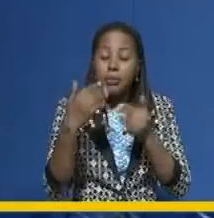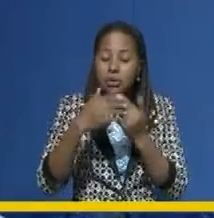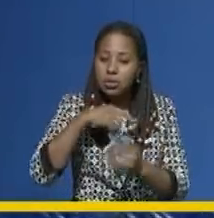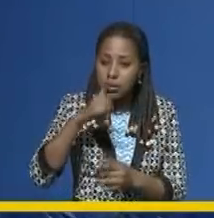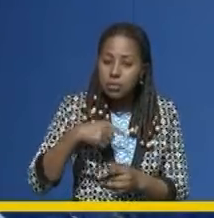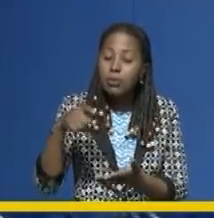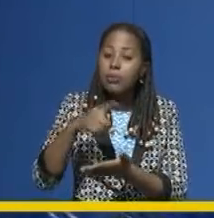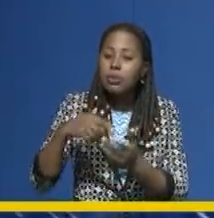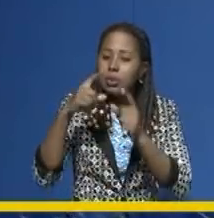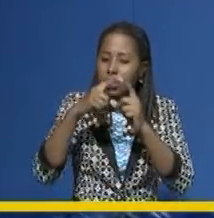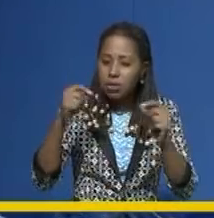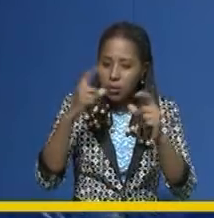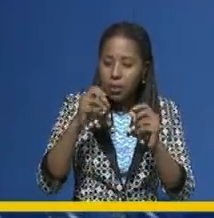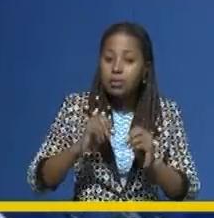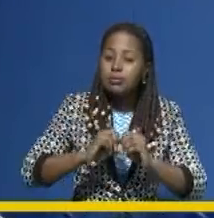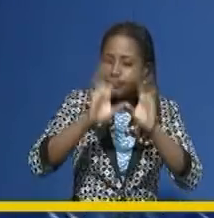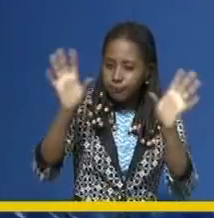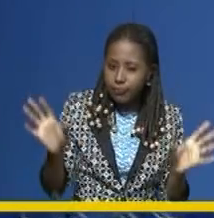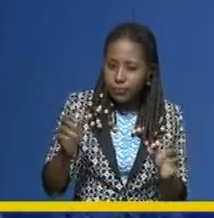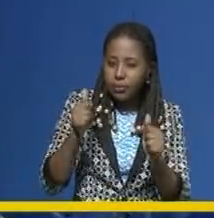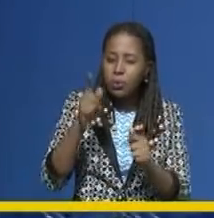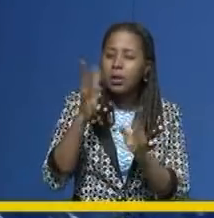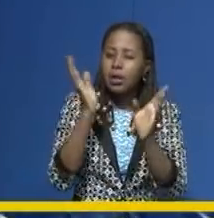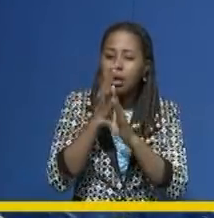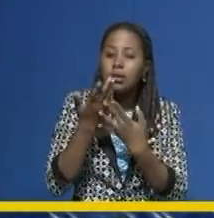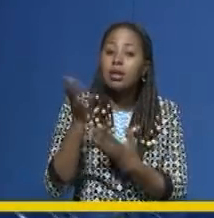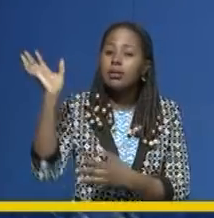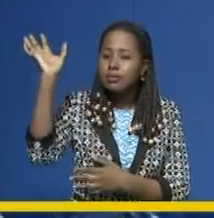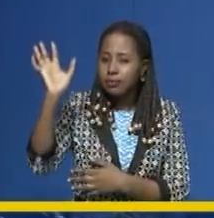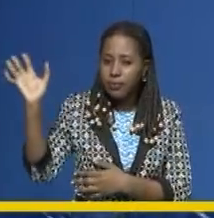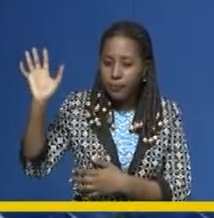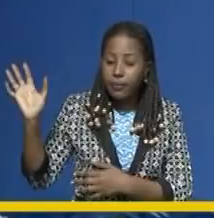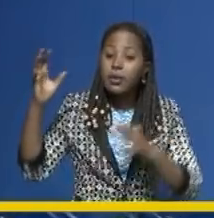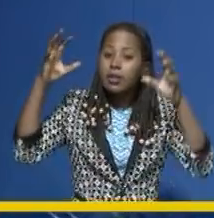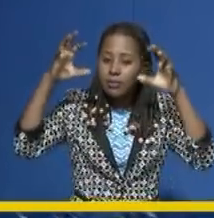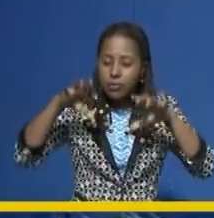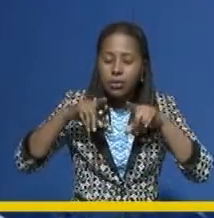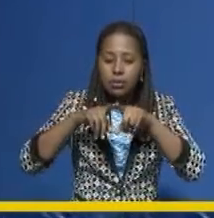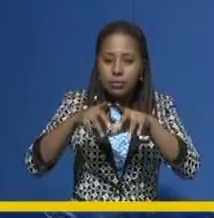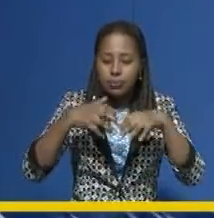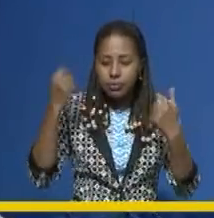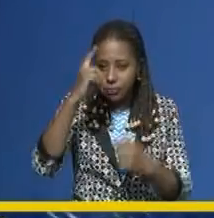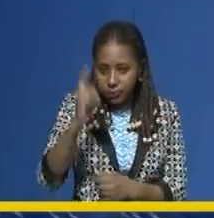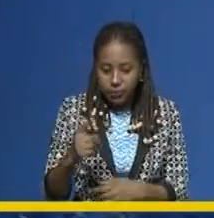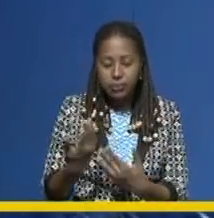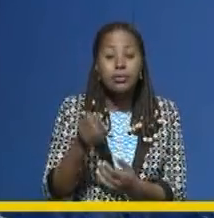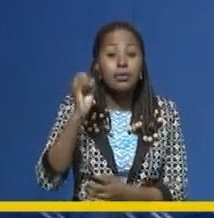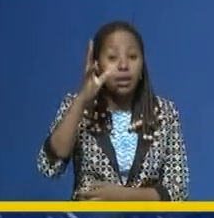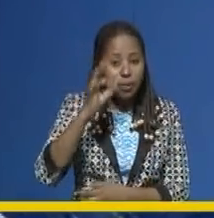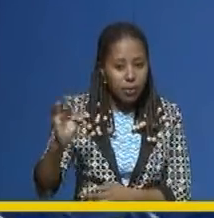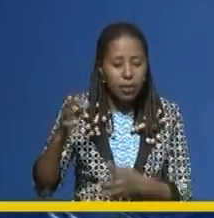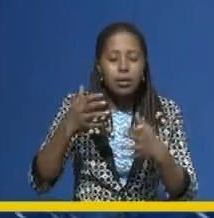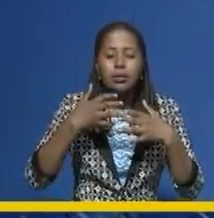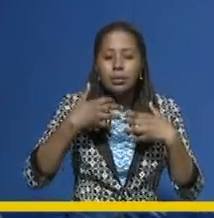Kigoma pamoja na Sumbawanga tunatarajia kuona hali ya mawingu, mvua zombatana na ngurumo za radi. Pale Tabora tunatarajia ngurumo za